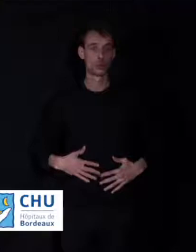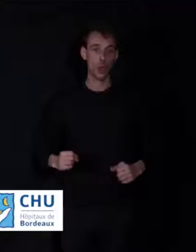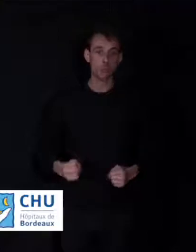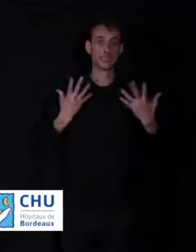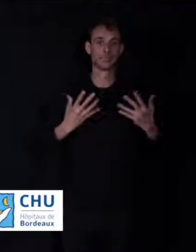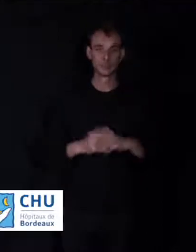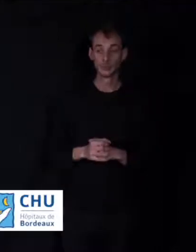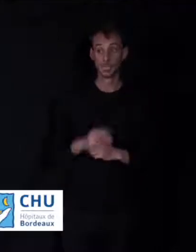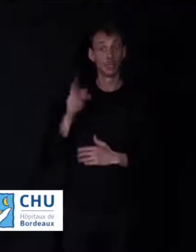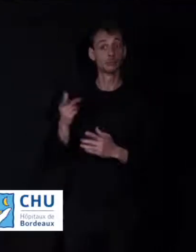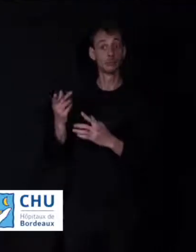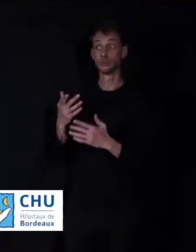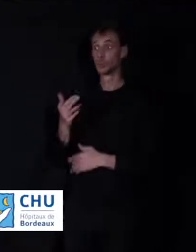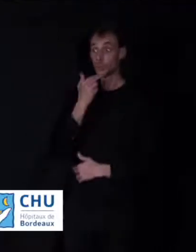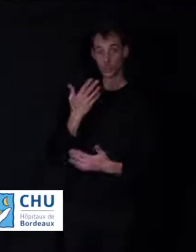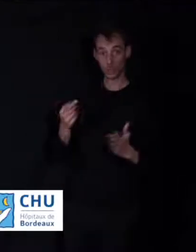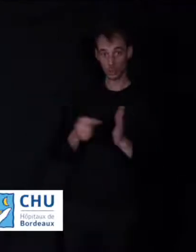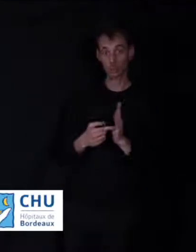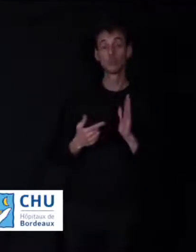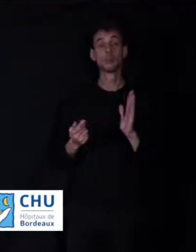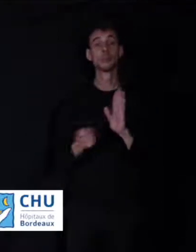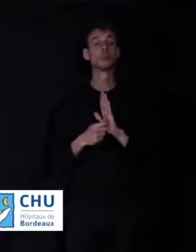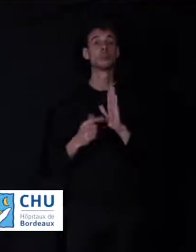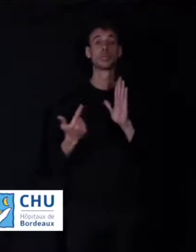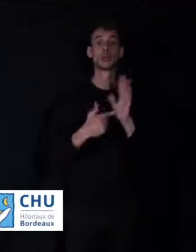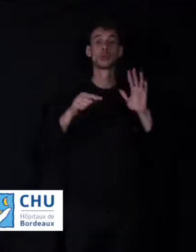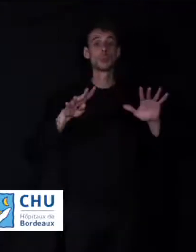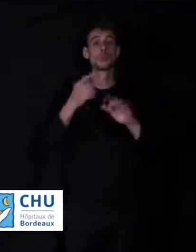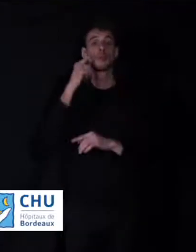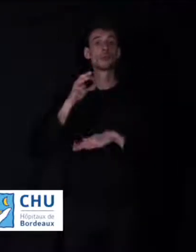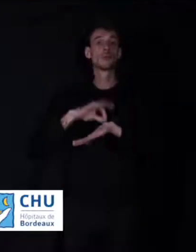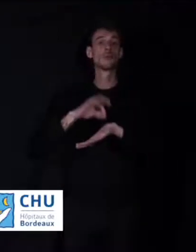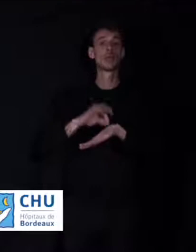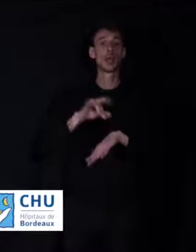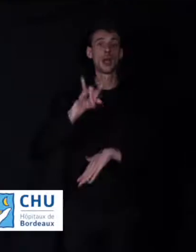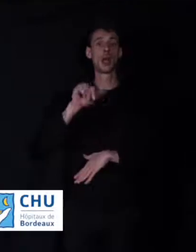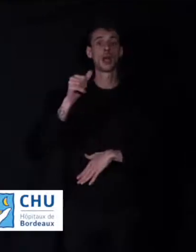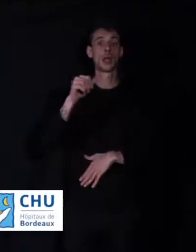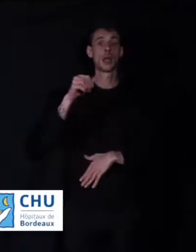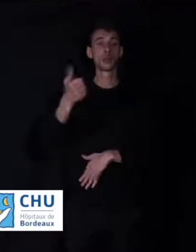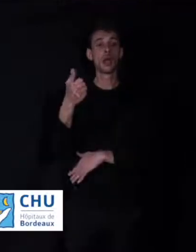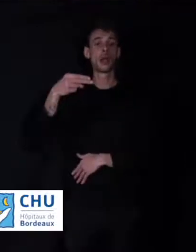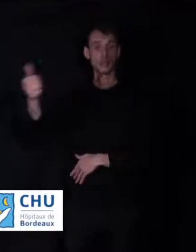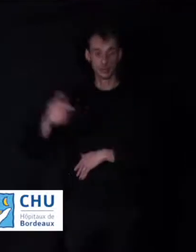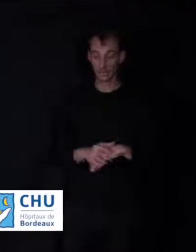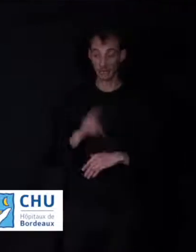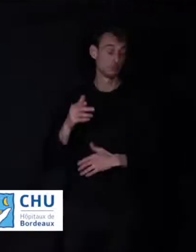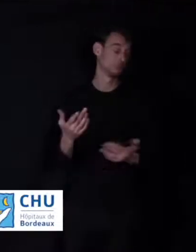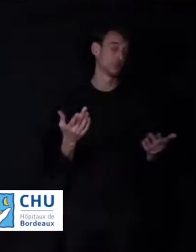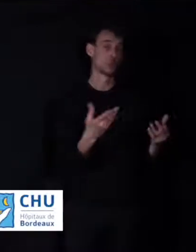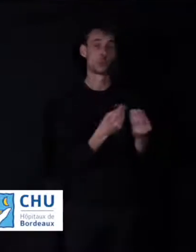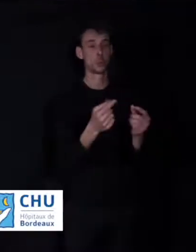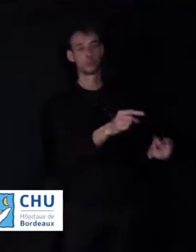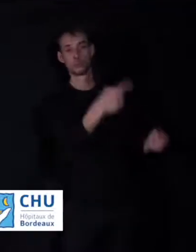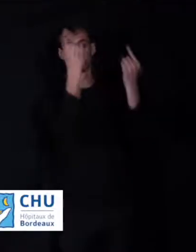vaccins H1N1 de 2009 et qui a été incriminé comme potentiellement associé à